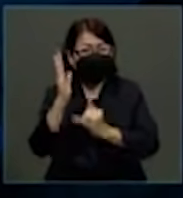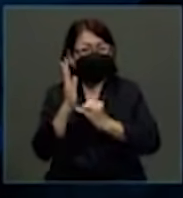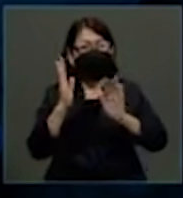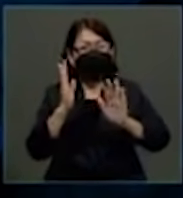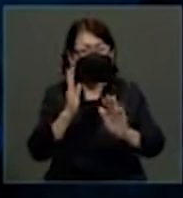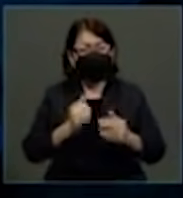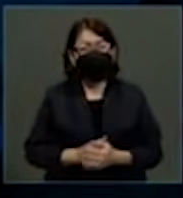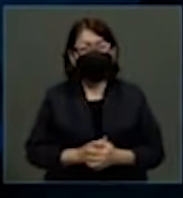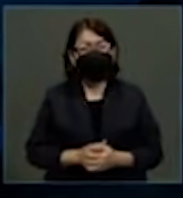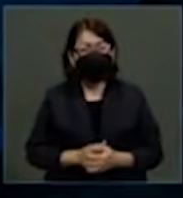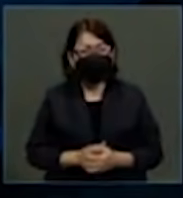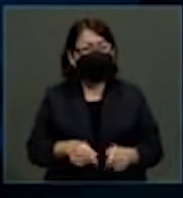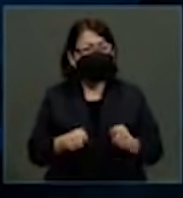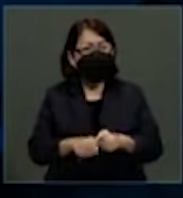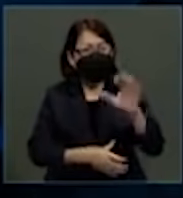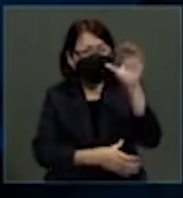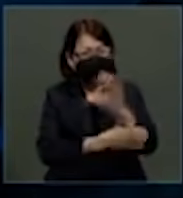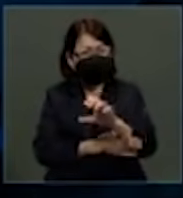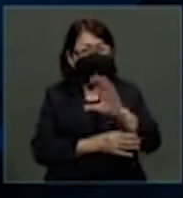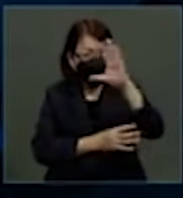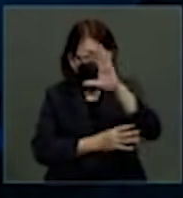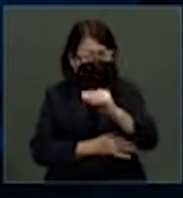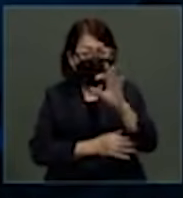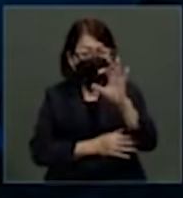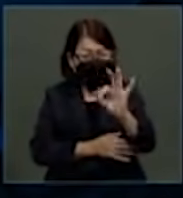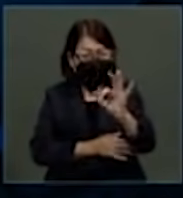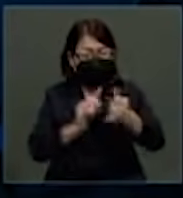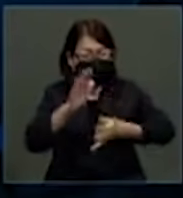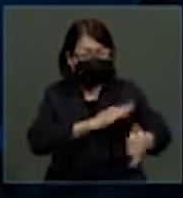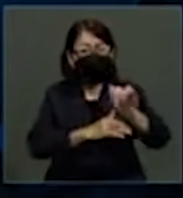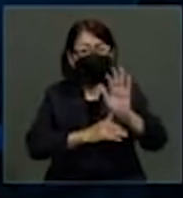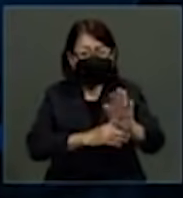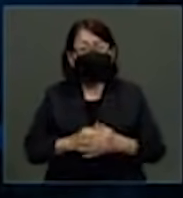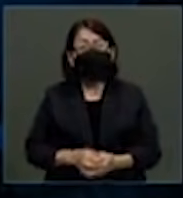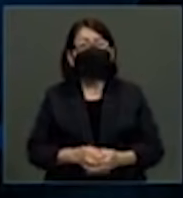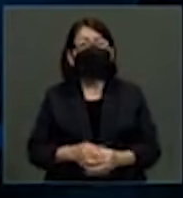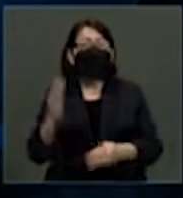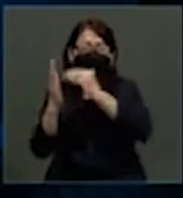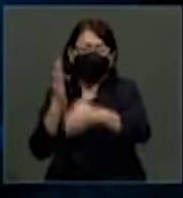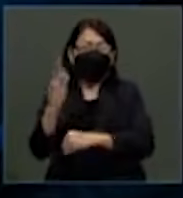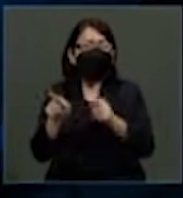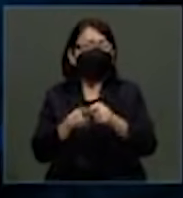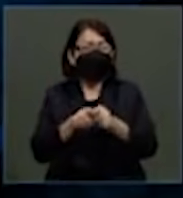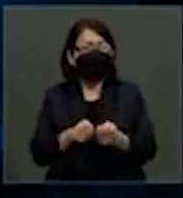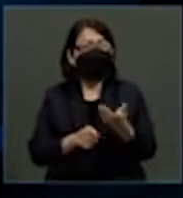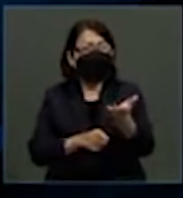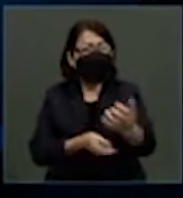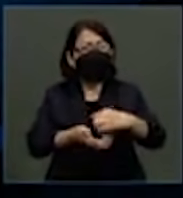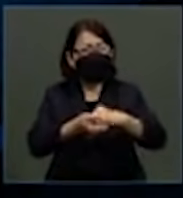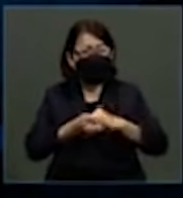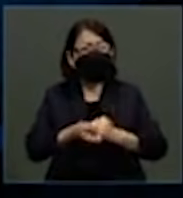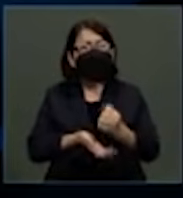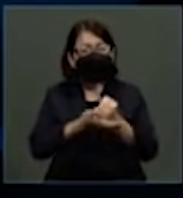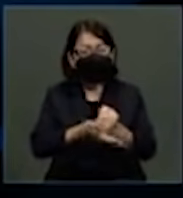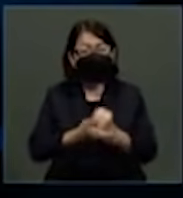ใน10จังหวัดนี้จะไม่มีเลยนะครับก็ในก็คือเคอร์ฟิวนะครับที่ว่าก็คือแต่ว่